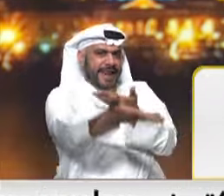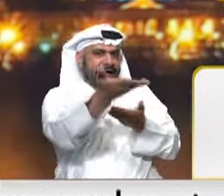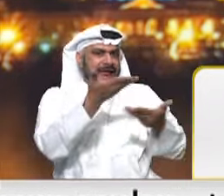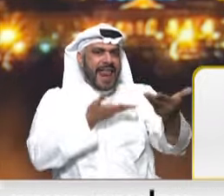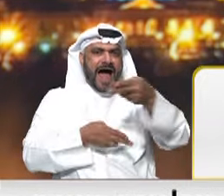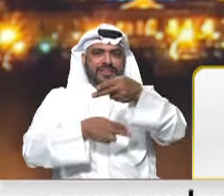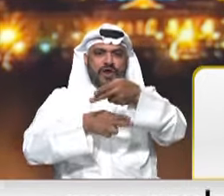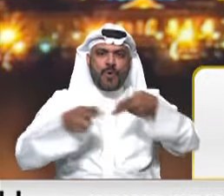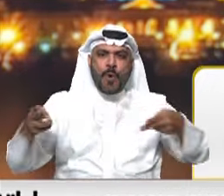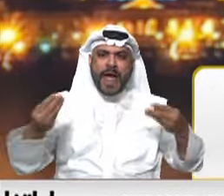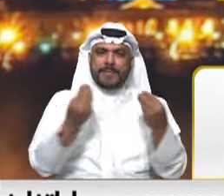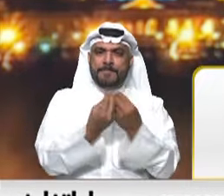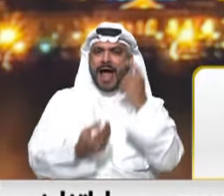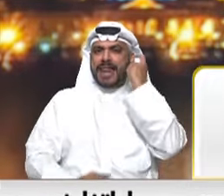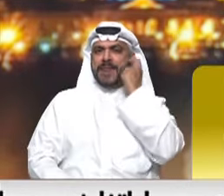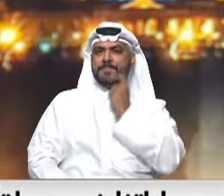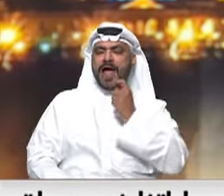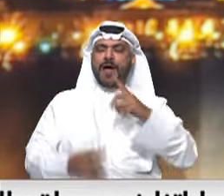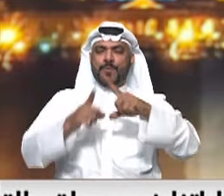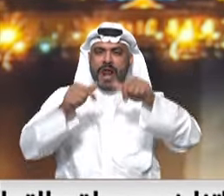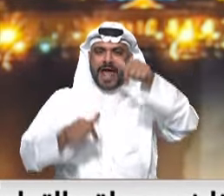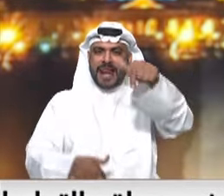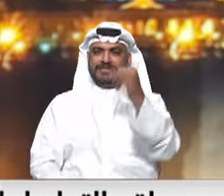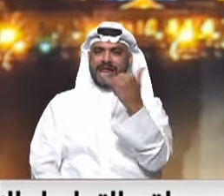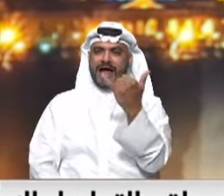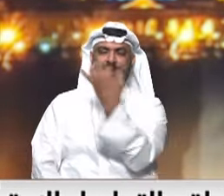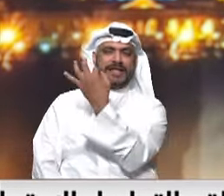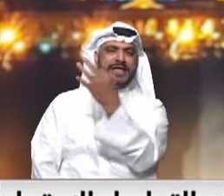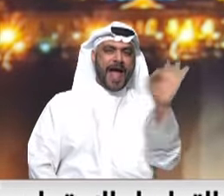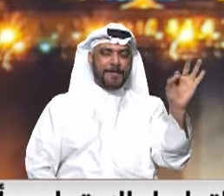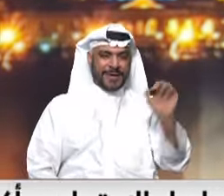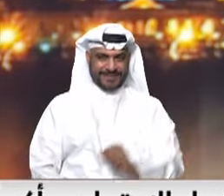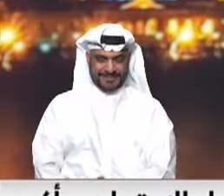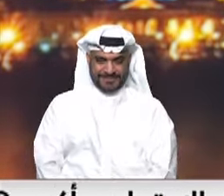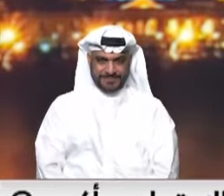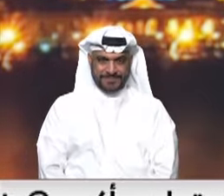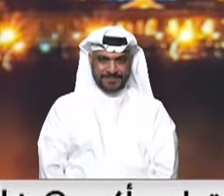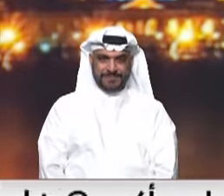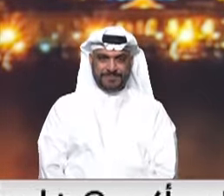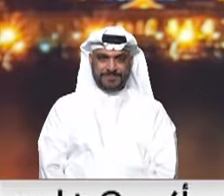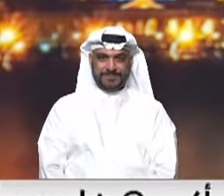دولة الكويت مع كافة الدول الشقيقة في منطقة الخليج العربي.